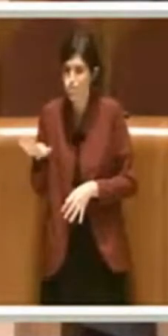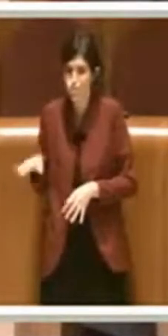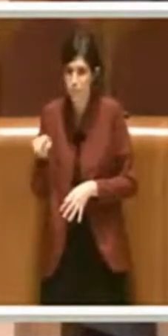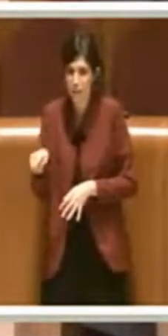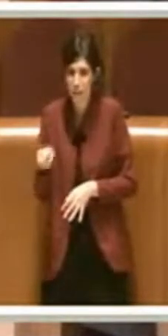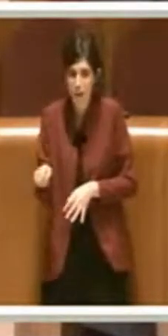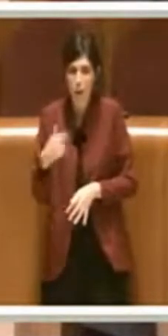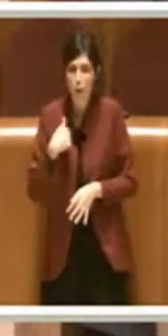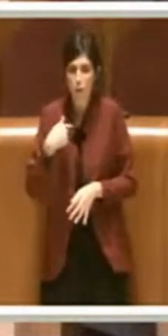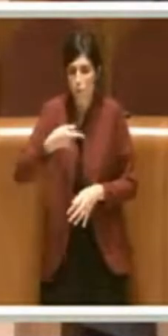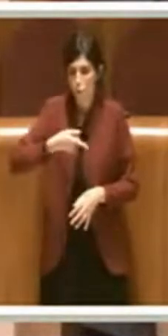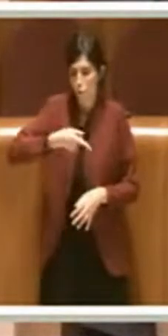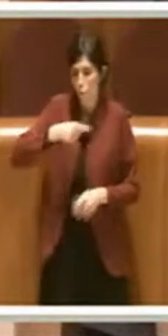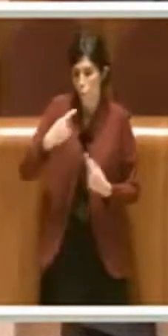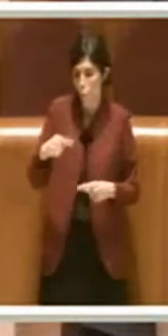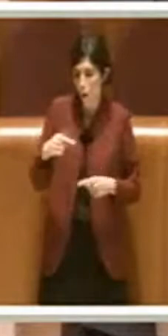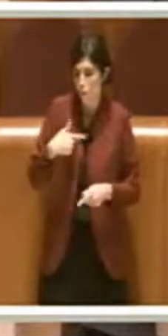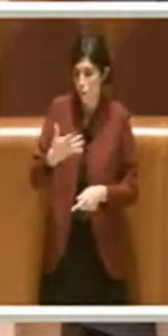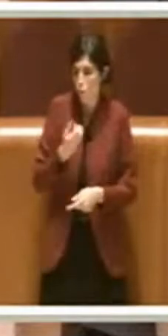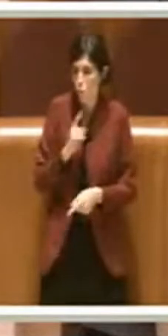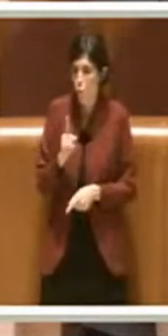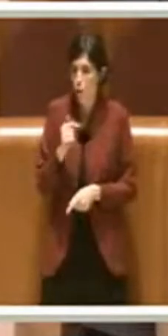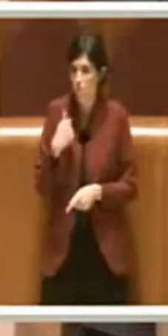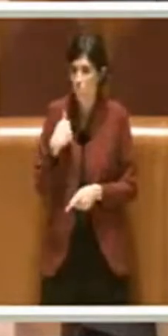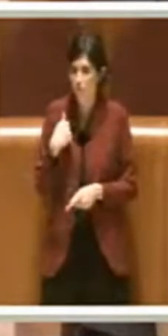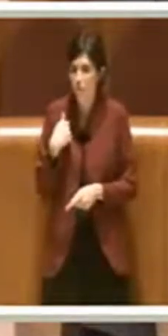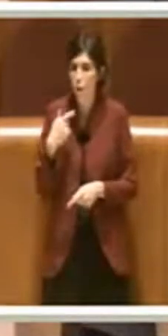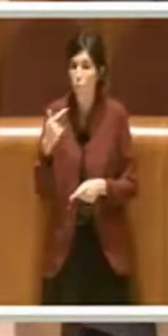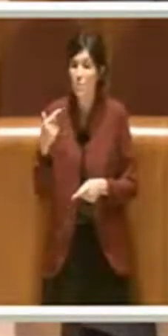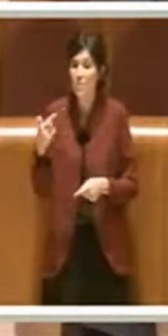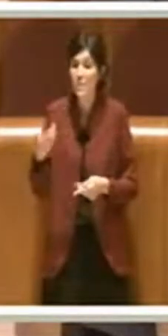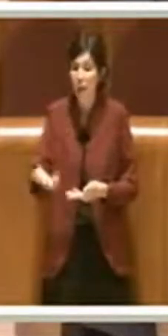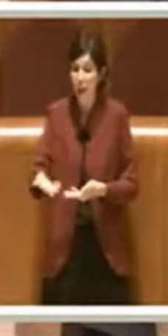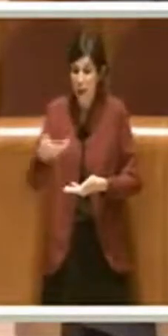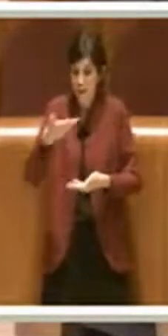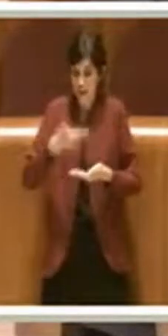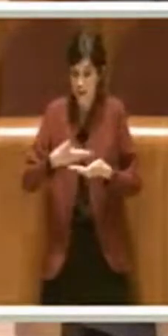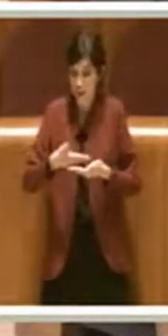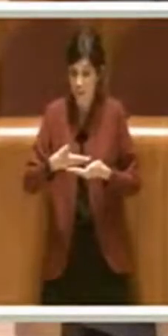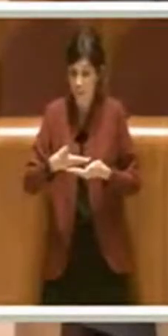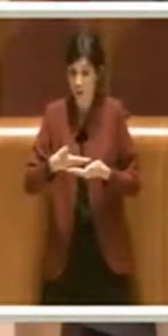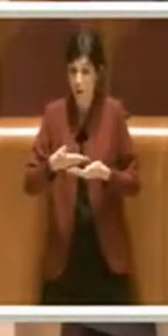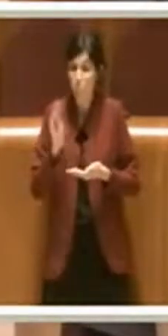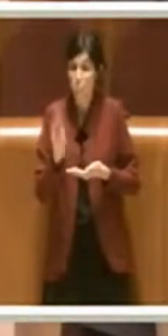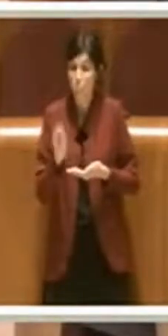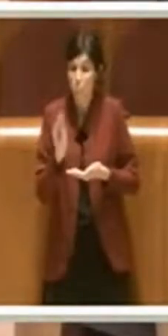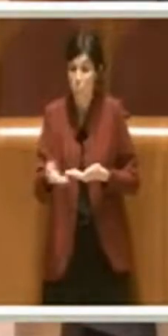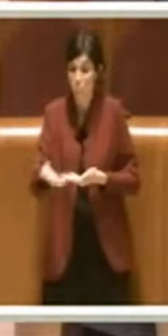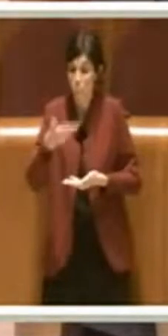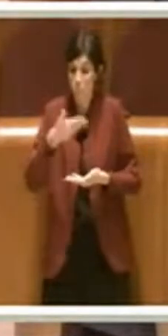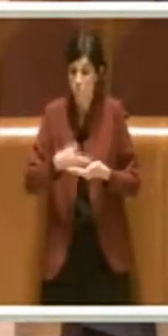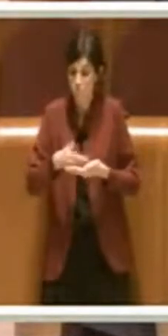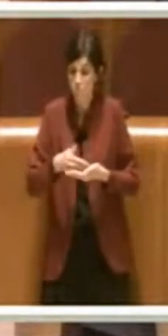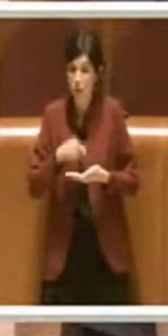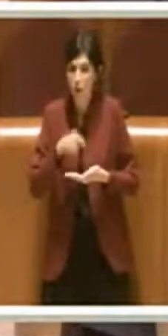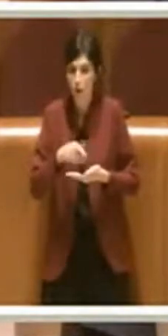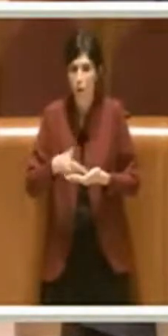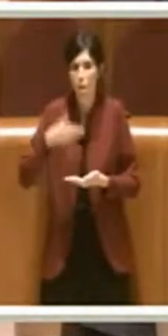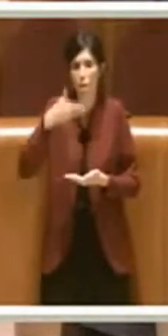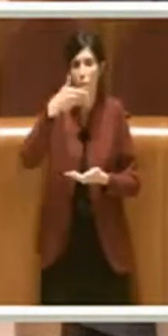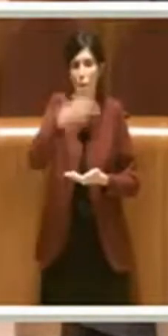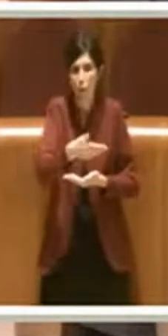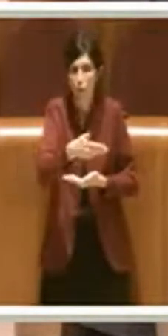e rispediamo al mittente la richiesta, se mai avverrà, da parte della Regione Lazio di